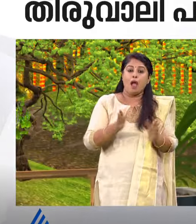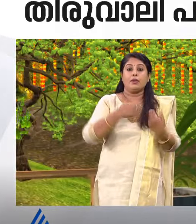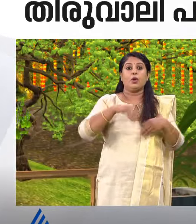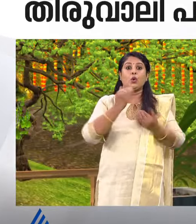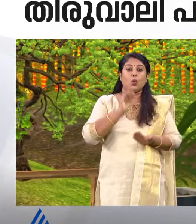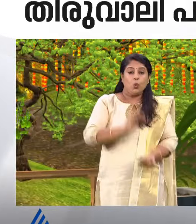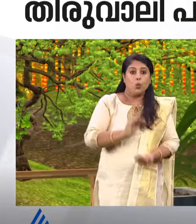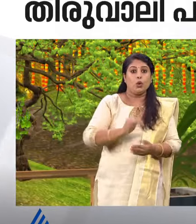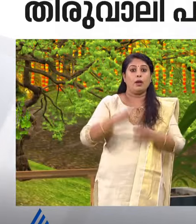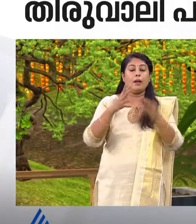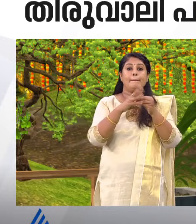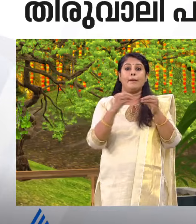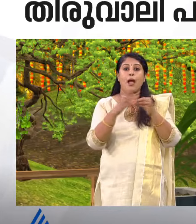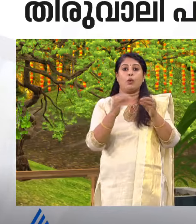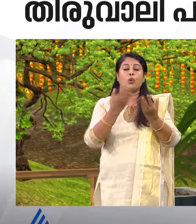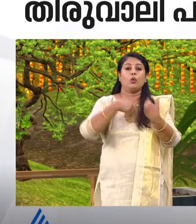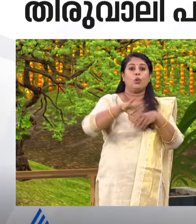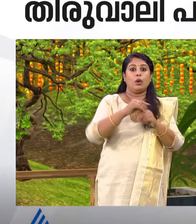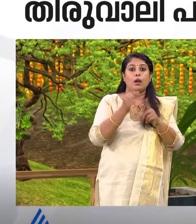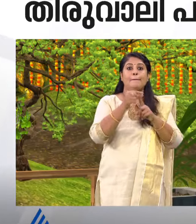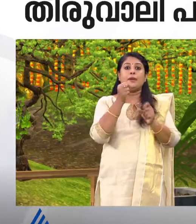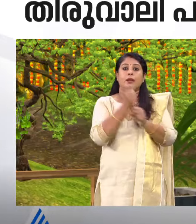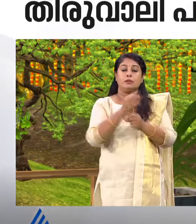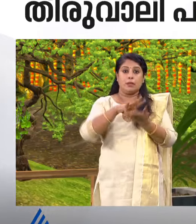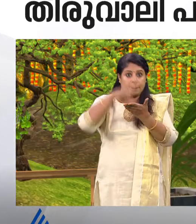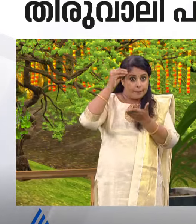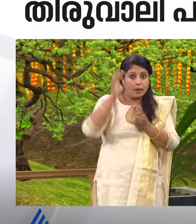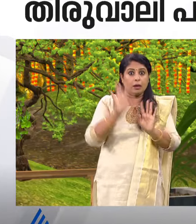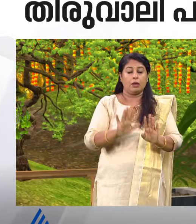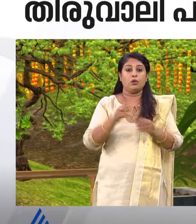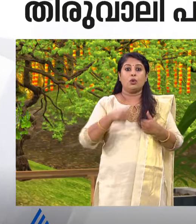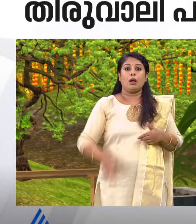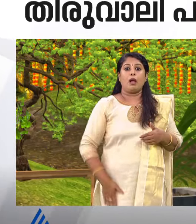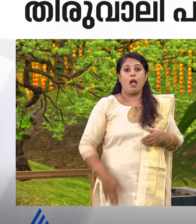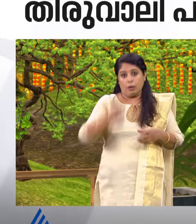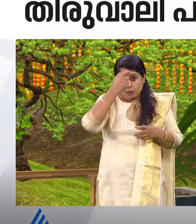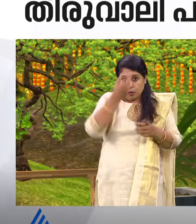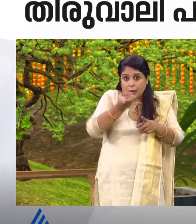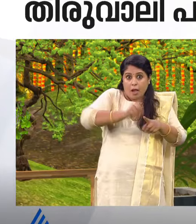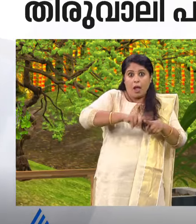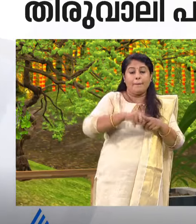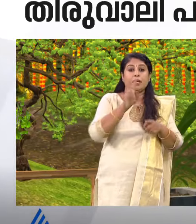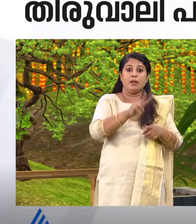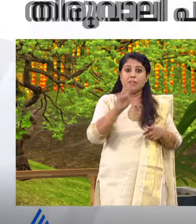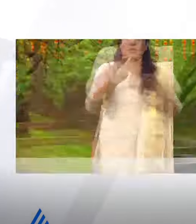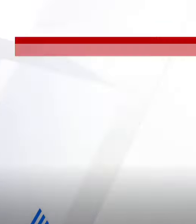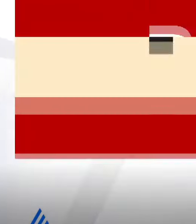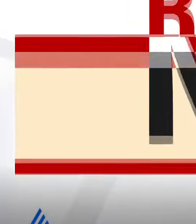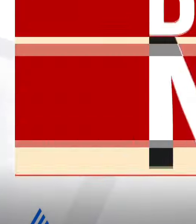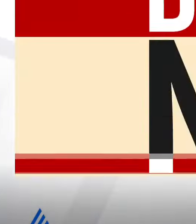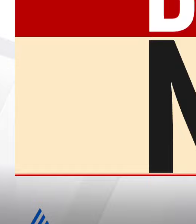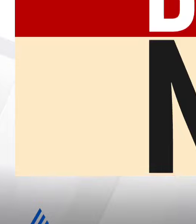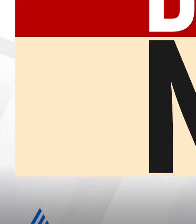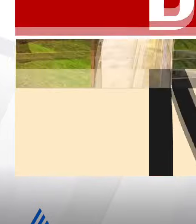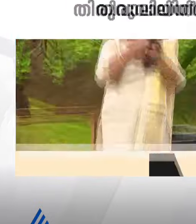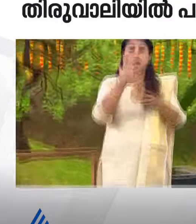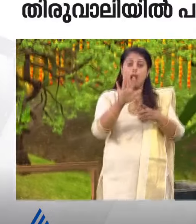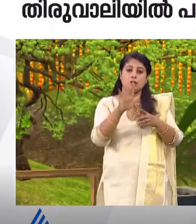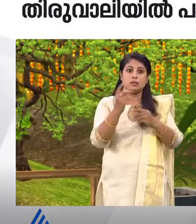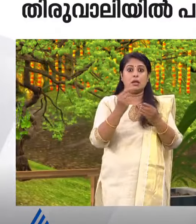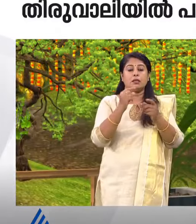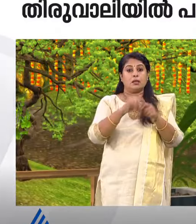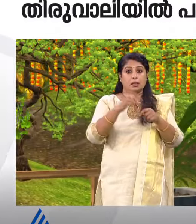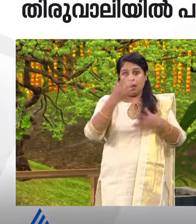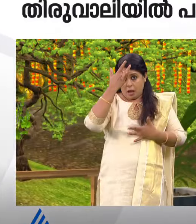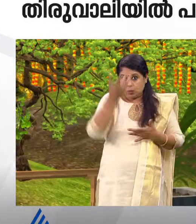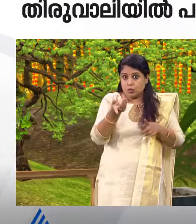ബംഗളൂരുവിൽ ഡിഗ്രി PG പഠിക്കുകയായിരുന്നു. അതിനുശേഷം കാലിന് പരിക്കേറ്റ് 22-ാം തീയതിയാണ് നാട്ടിലെത്തിയത്. അതിനുശേഷം 5-ാം തീയതിയാണ് ഈ കുട്ടിക്ക് പനി